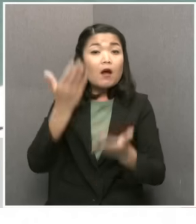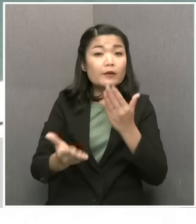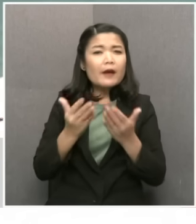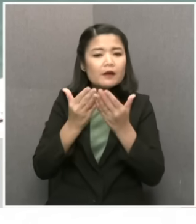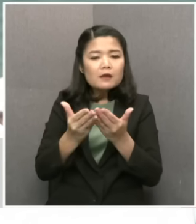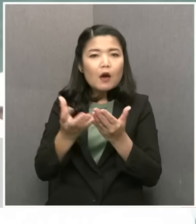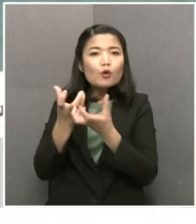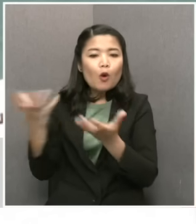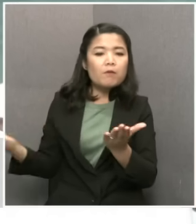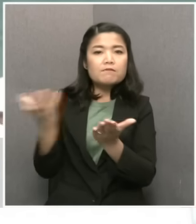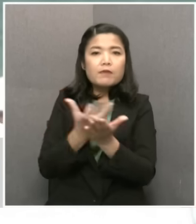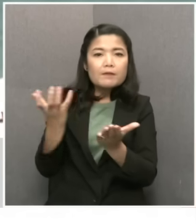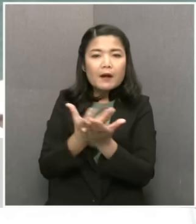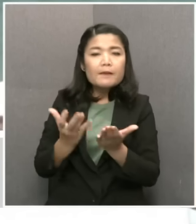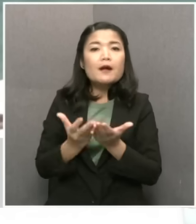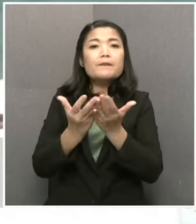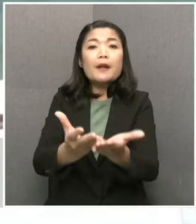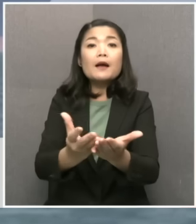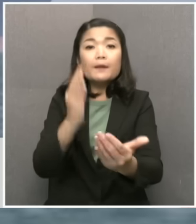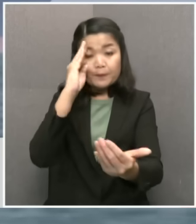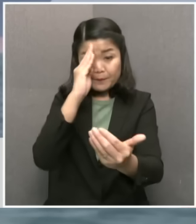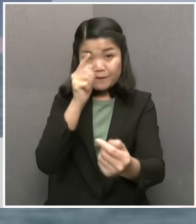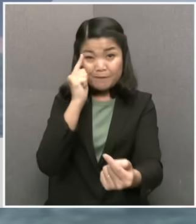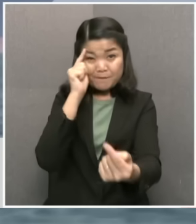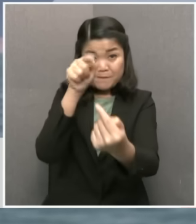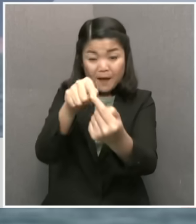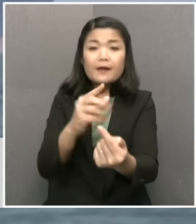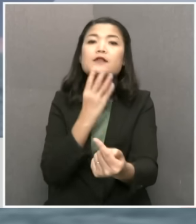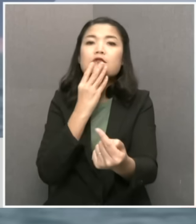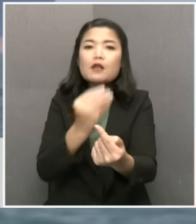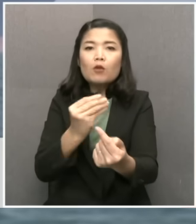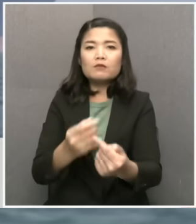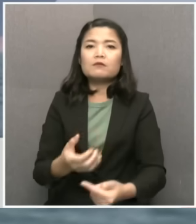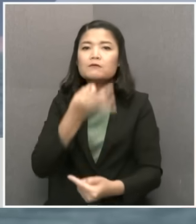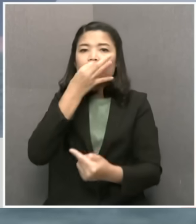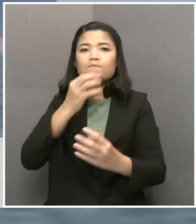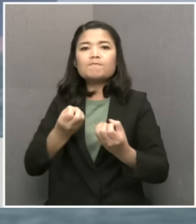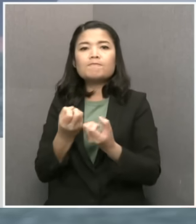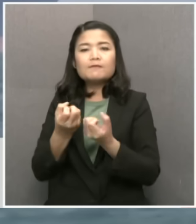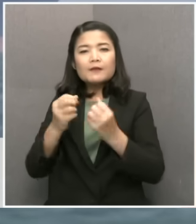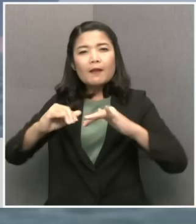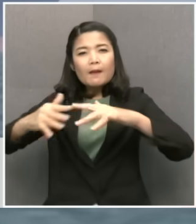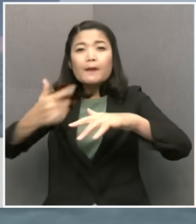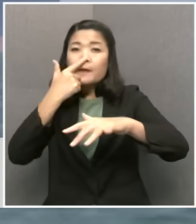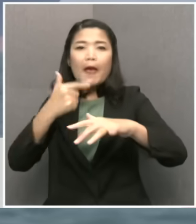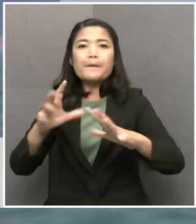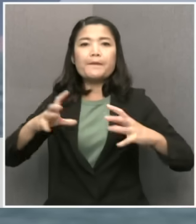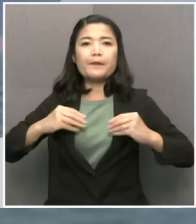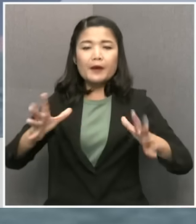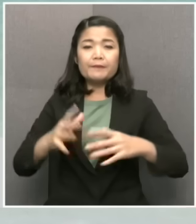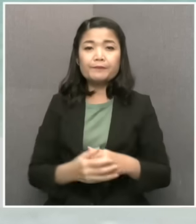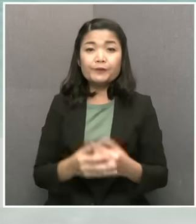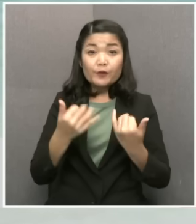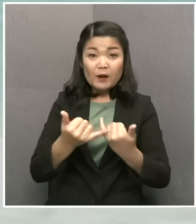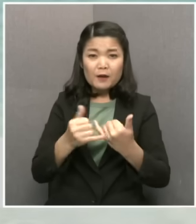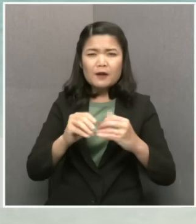ส่งสินค้าไปที่ท่าเรือของอิสราเอลจะไม่เป็นที่ต้อนรับในทะเลแดงนี่ถือเป็นการขยายเป้าหมายการโจ